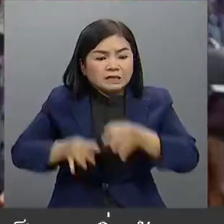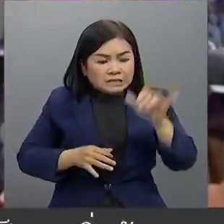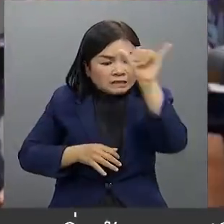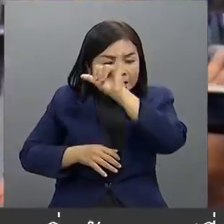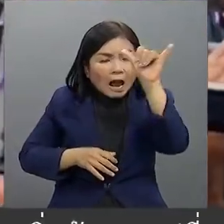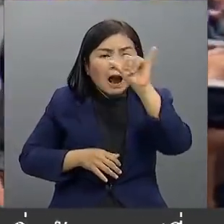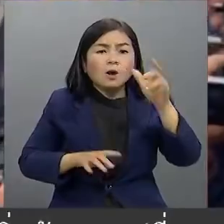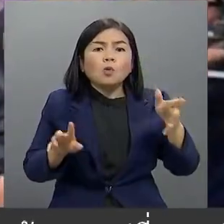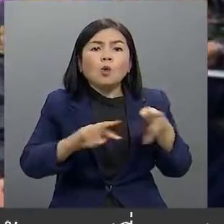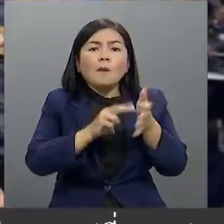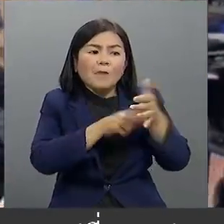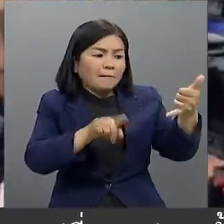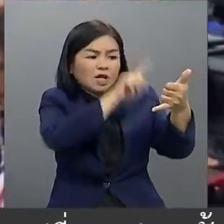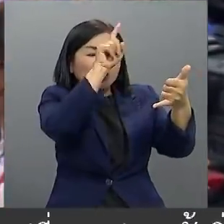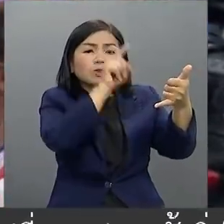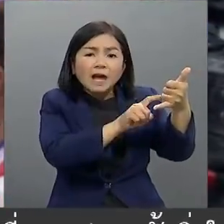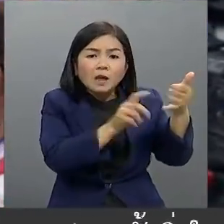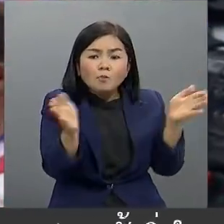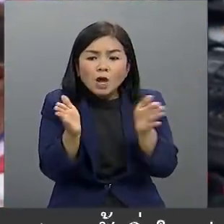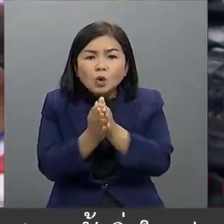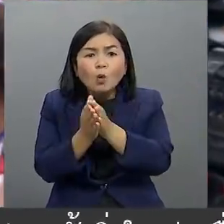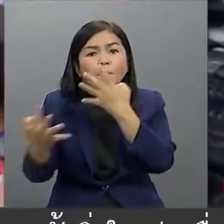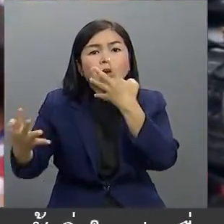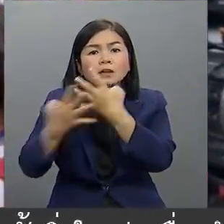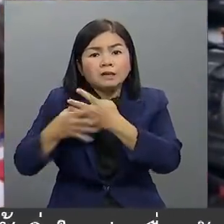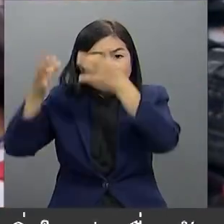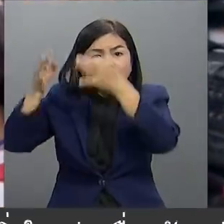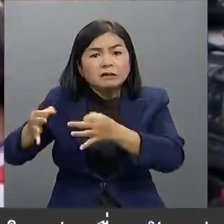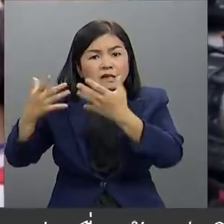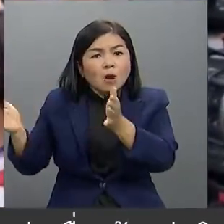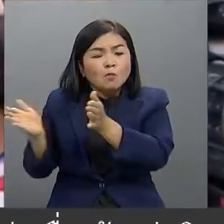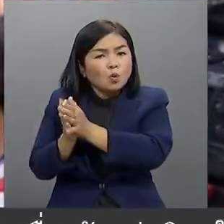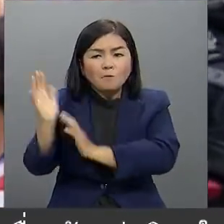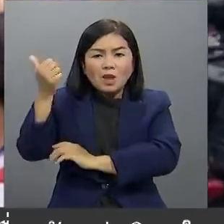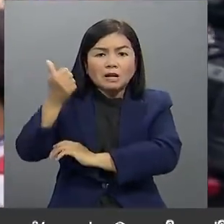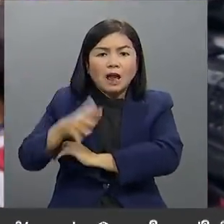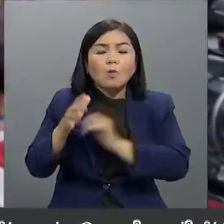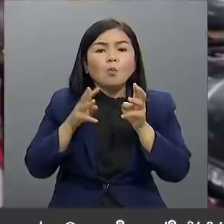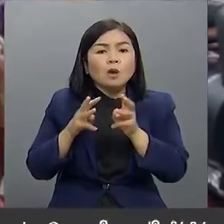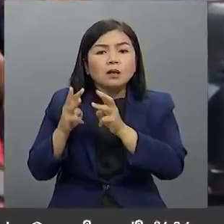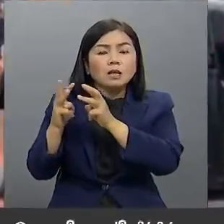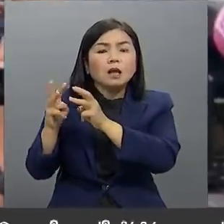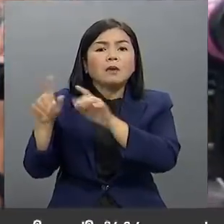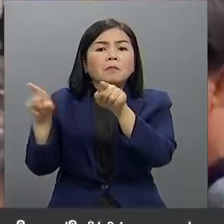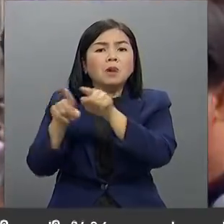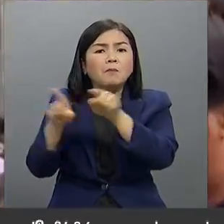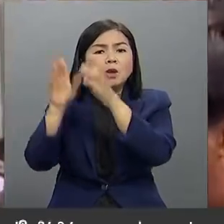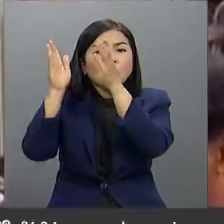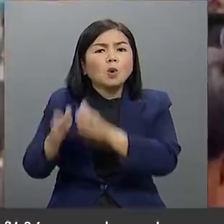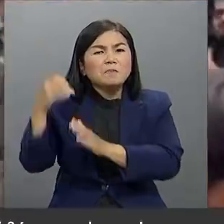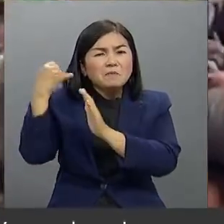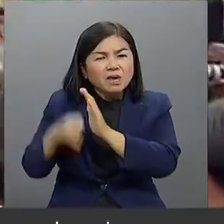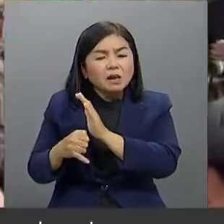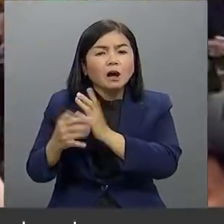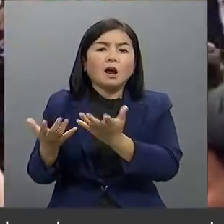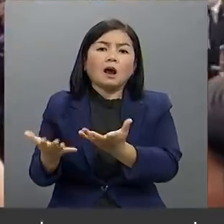ว่าจำเลยไปขังไว้ในเรือนจำรวมกับนักโทษก็คือการปฏิบัติเสมือนเป็นผู้กระทำความผิดแล้วซึ่งย่อม